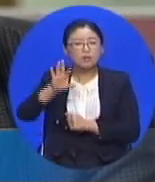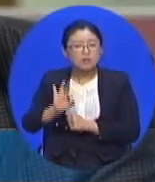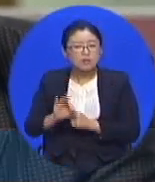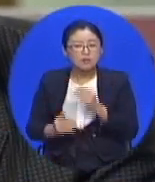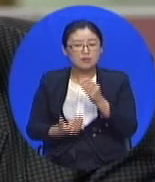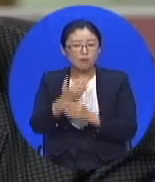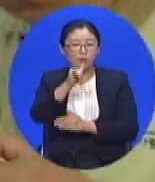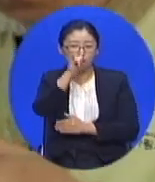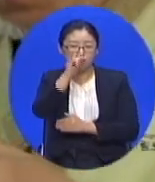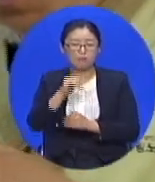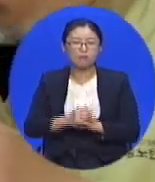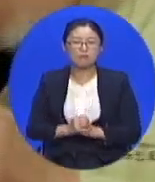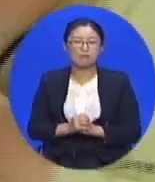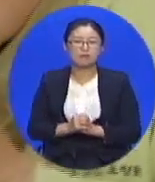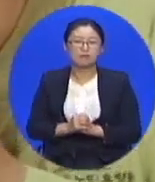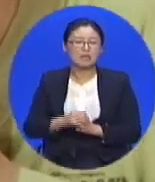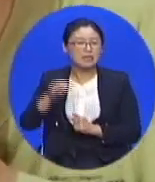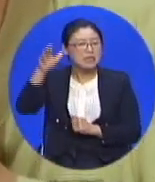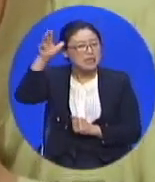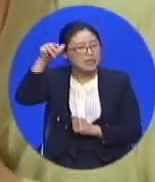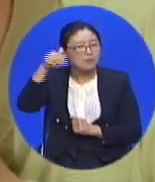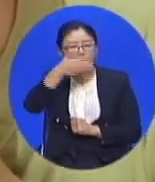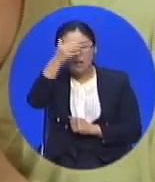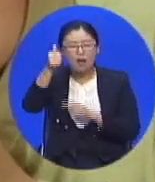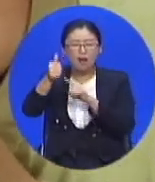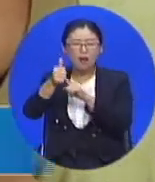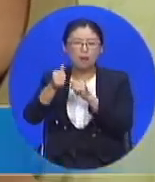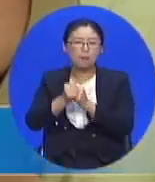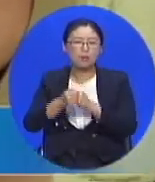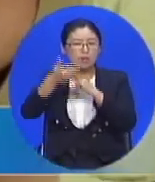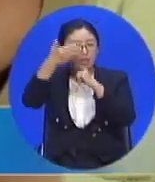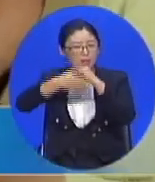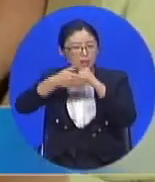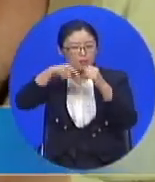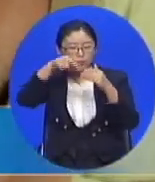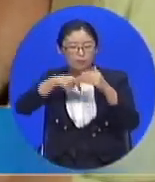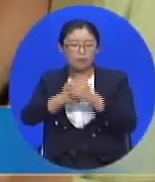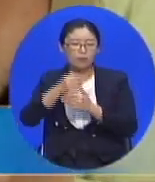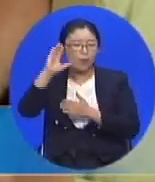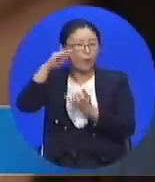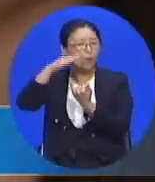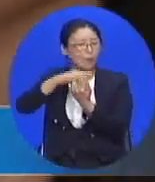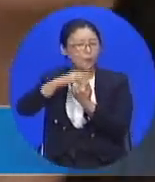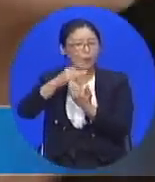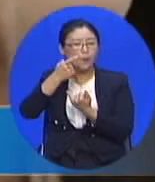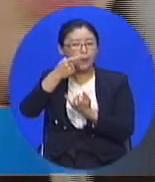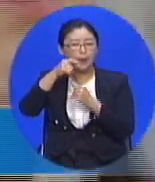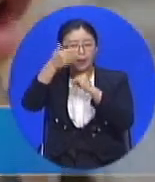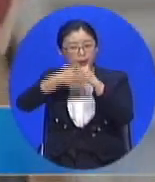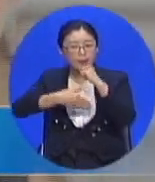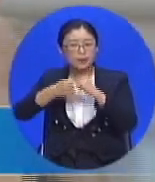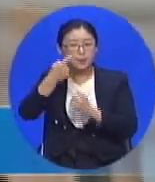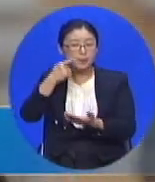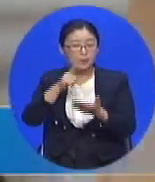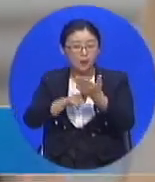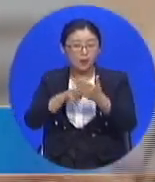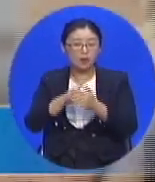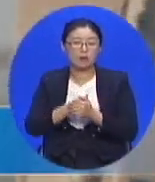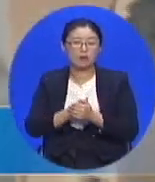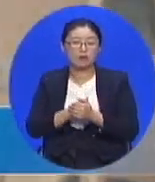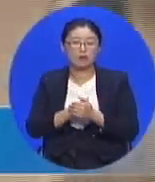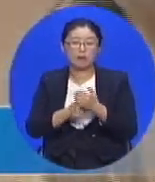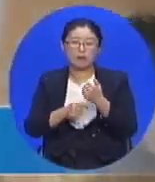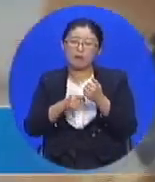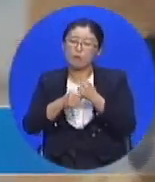아이가? 치매에 걸린 할아버지의 사진들 속에서 어린 소녀의 사진을 발견하는 지윤. 사진